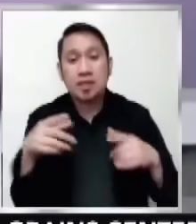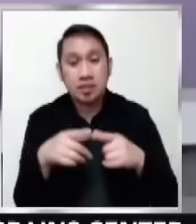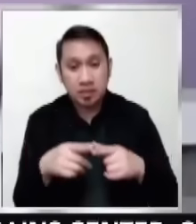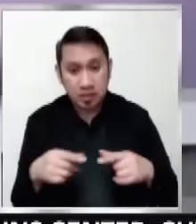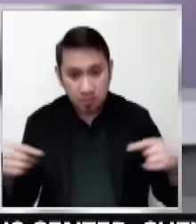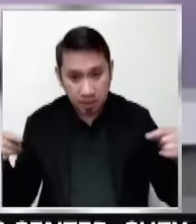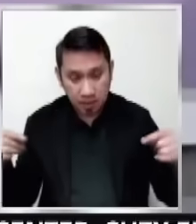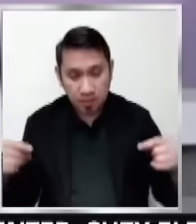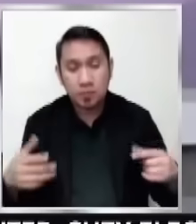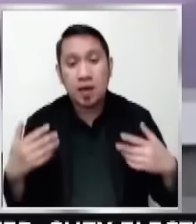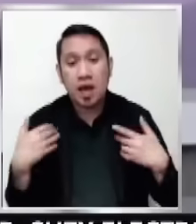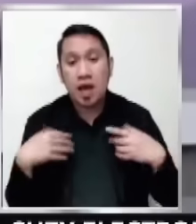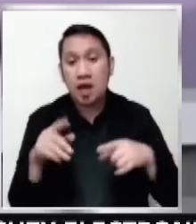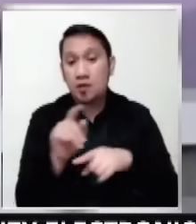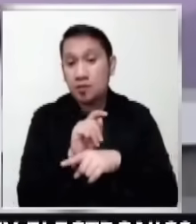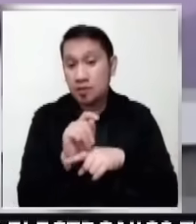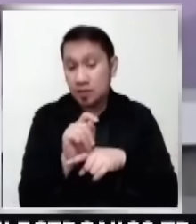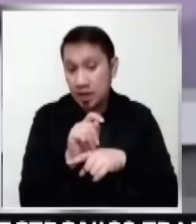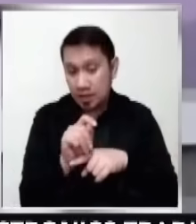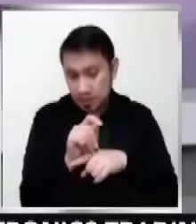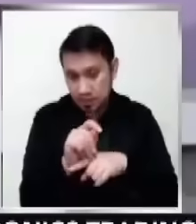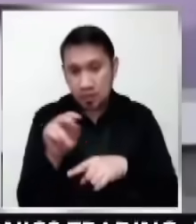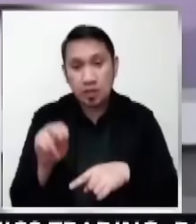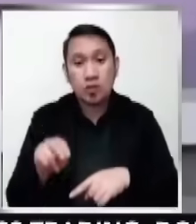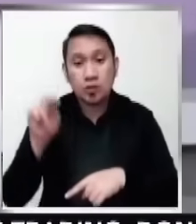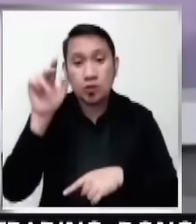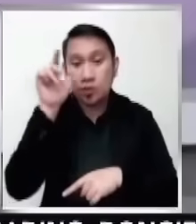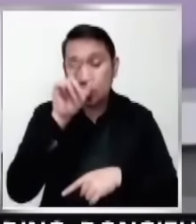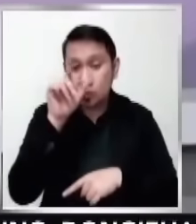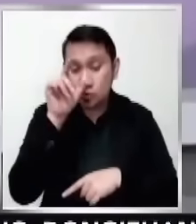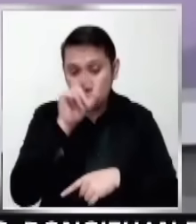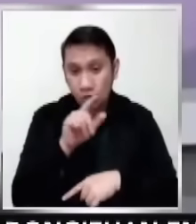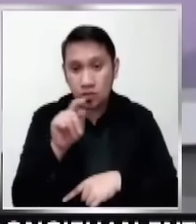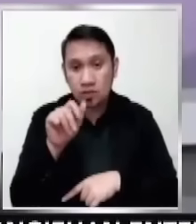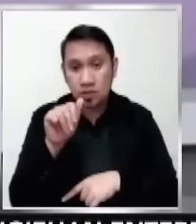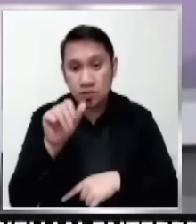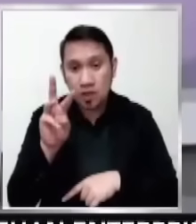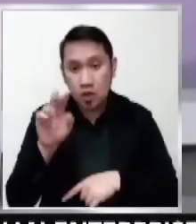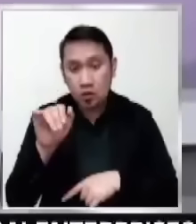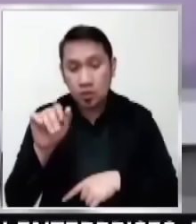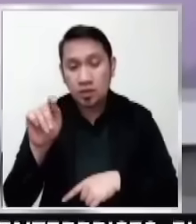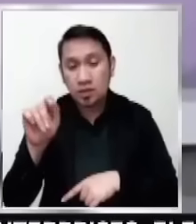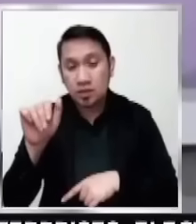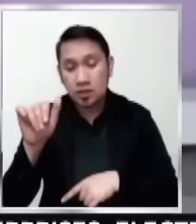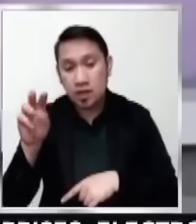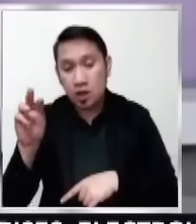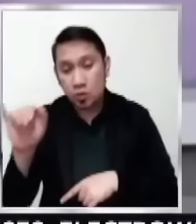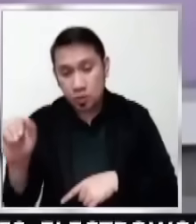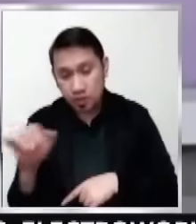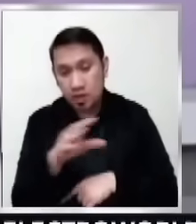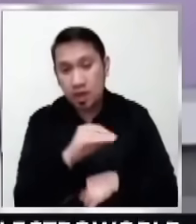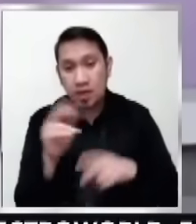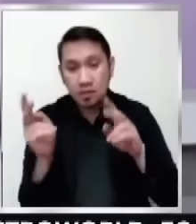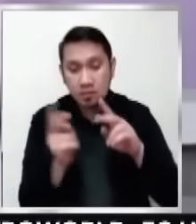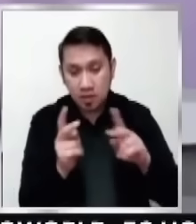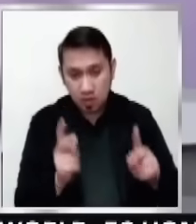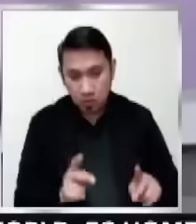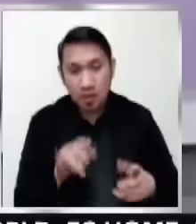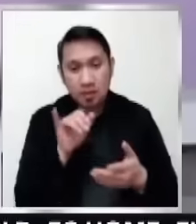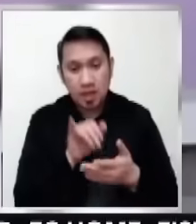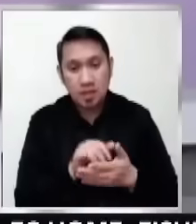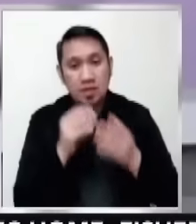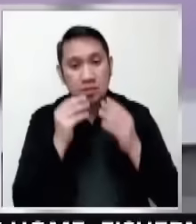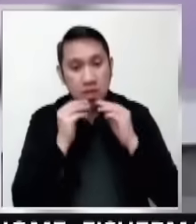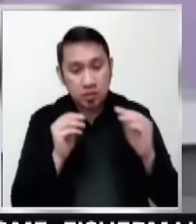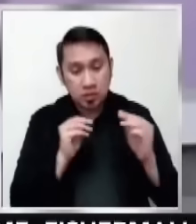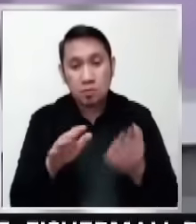sa Northern Luzon, Tawi-Tawi at Palawan. Mensahe raw ito laban sa mga manggugulo sa kapayapaan. Pero mabilis